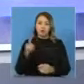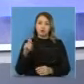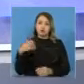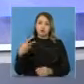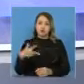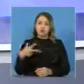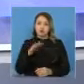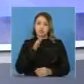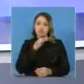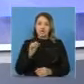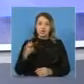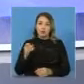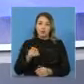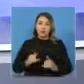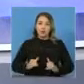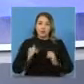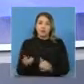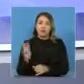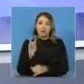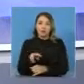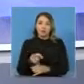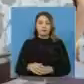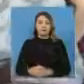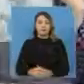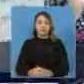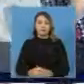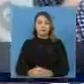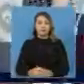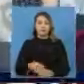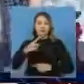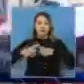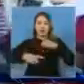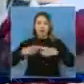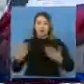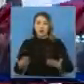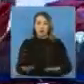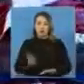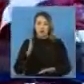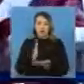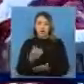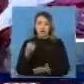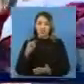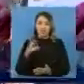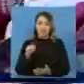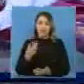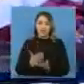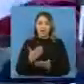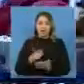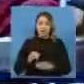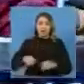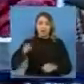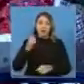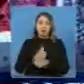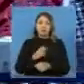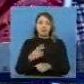Айжамал Мырзағалиеваны құттықтап барды. Ғасырдан астам ғұмыры бар Айжамал Құсайын қызын облыс әкімінің орынбасары